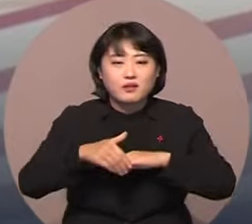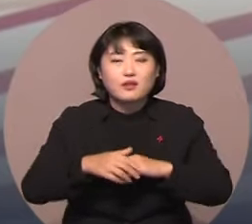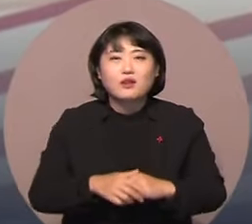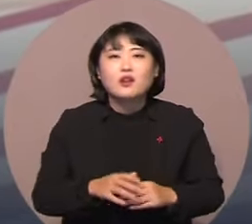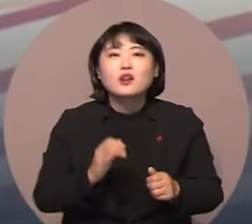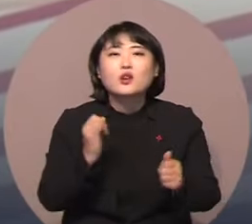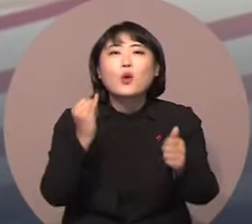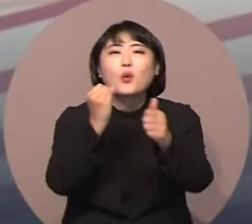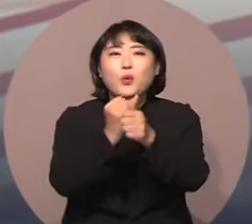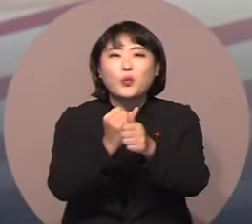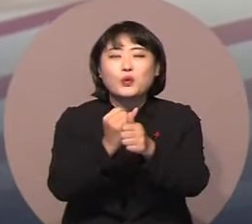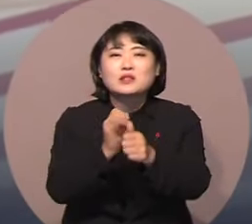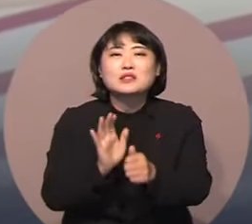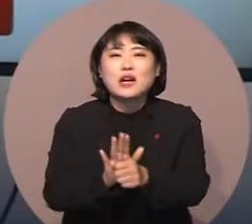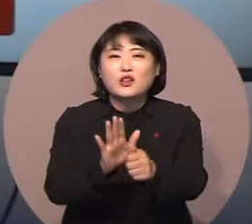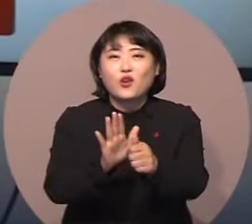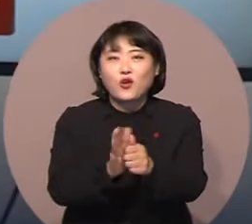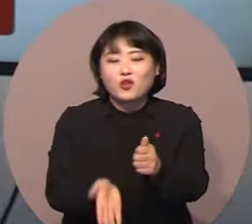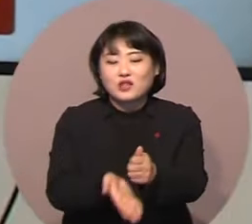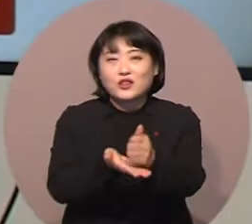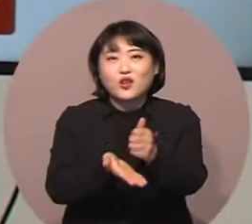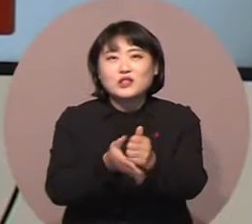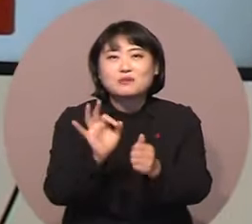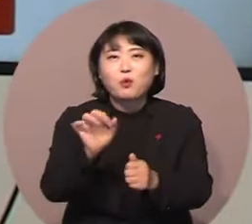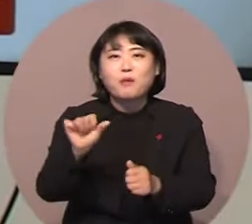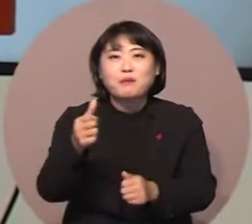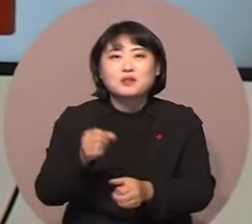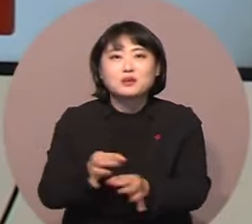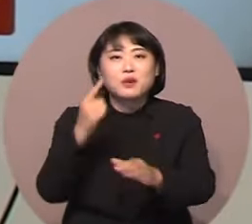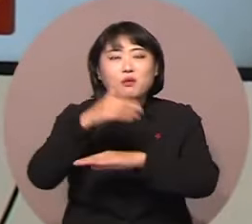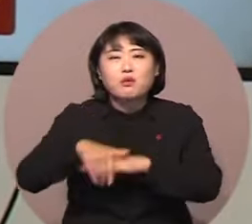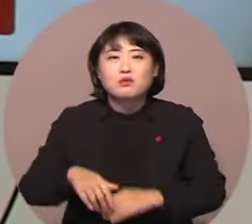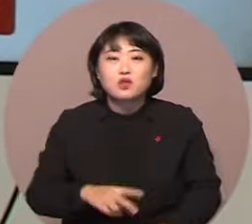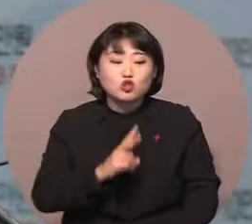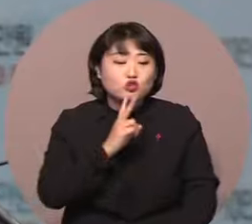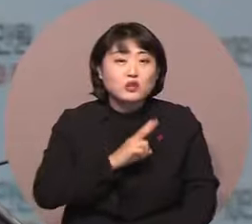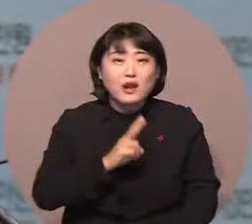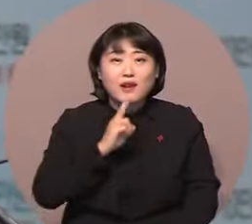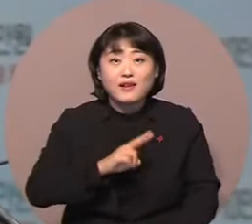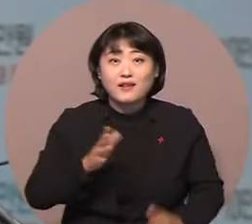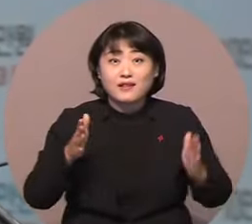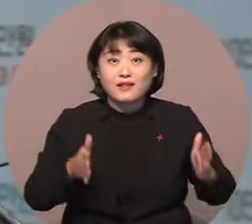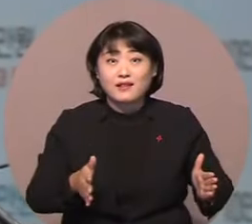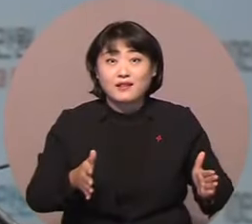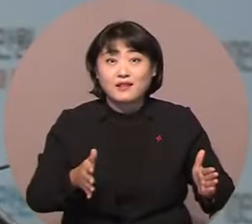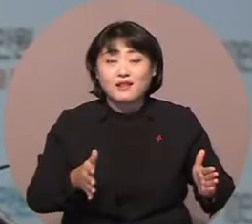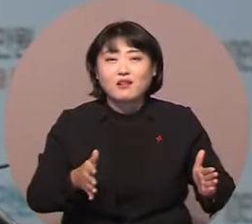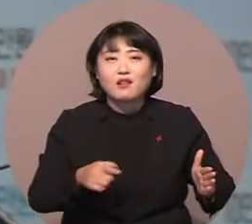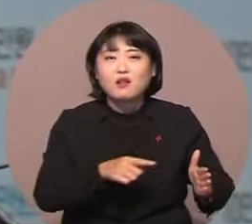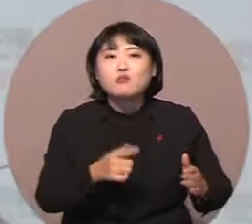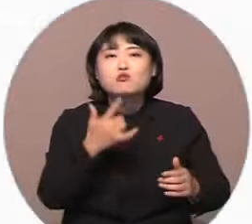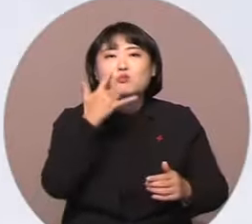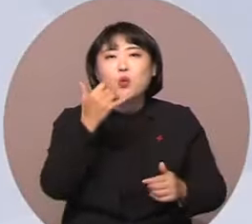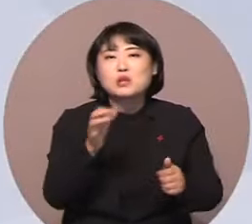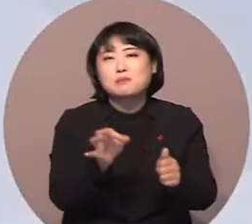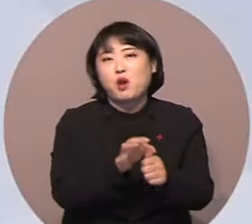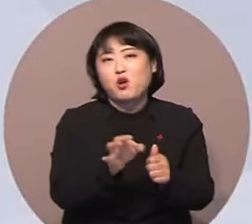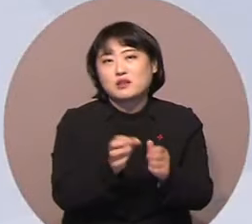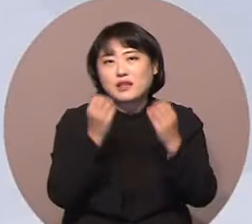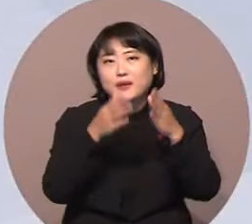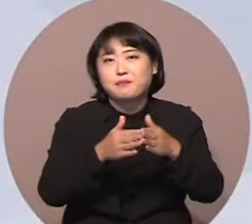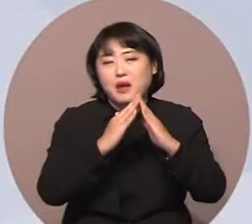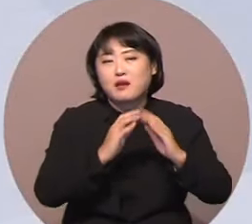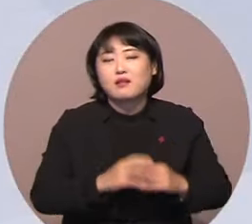장금을 지급할 계획입니다를 상 여